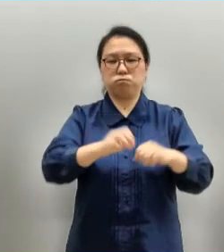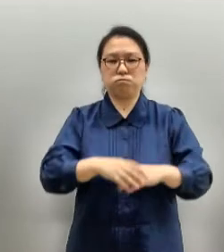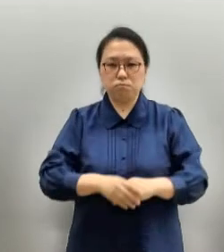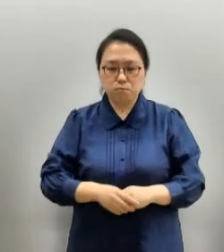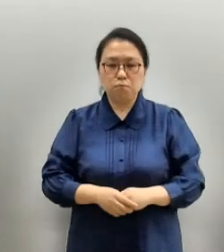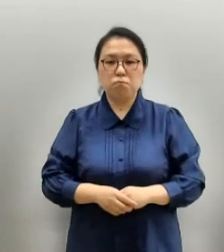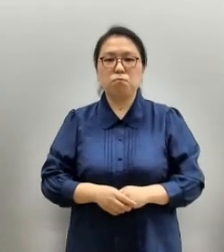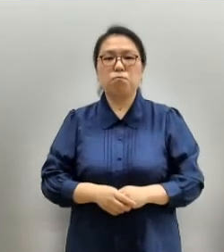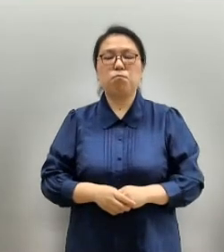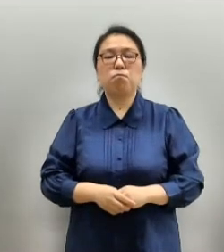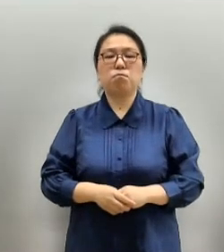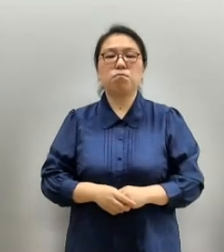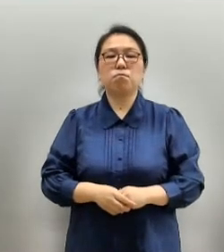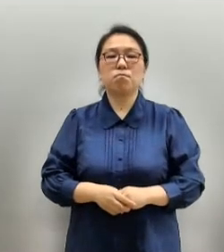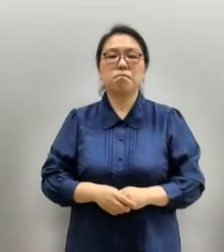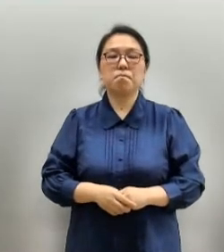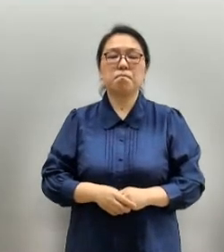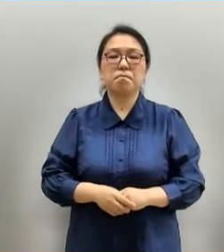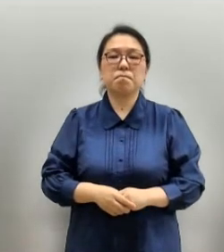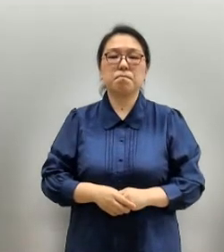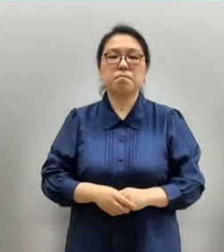は、